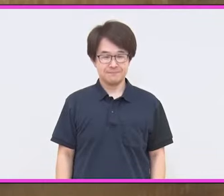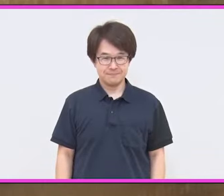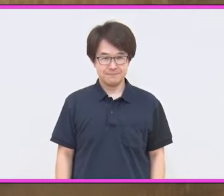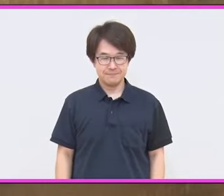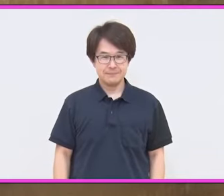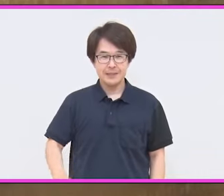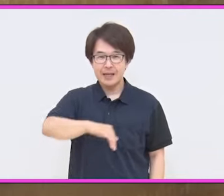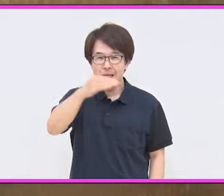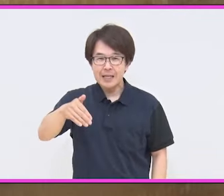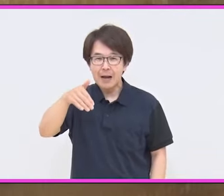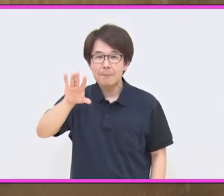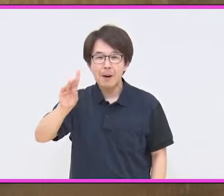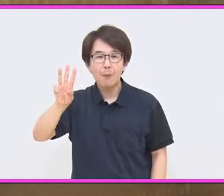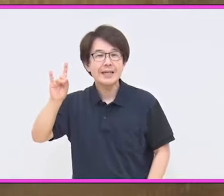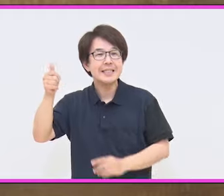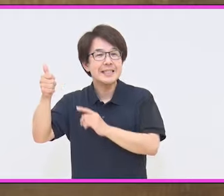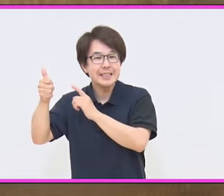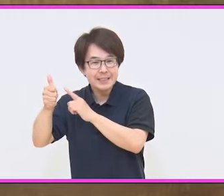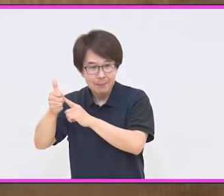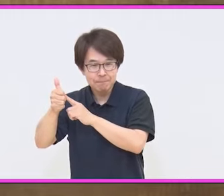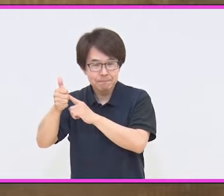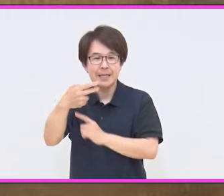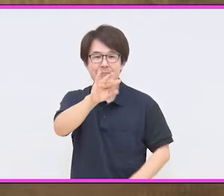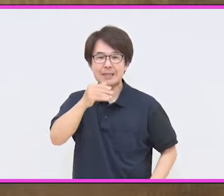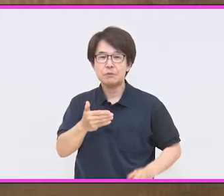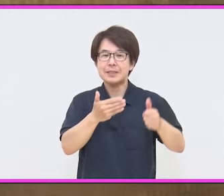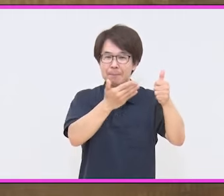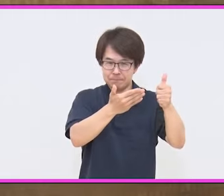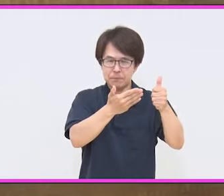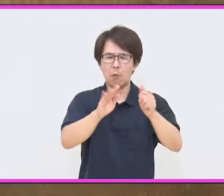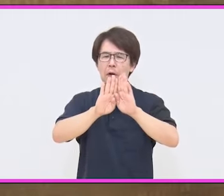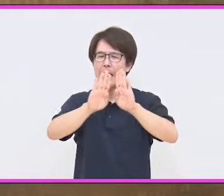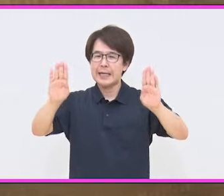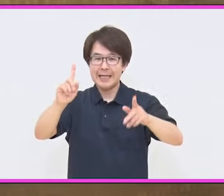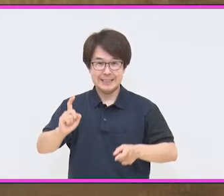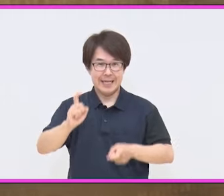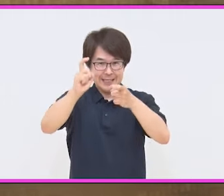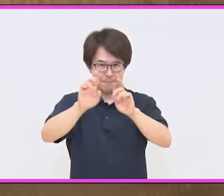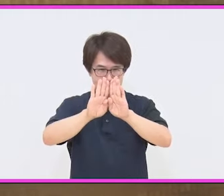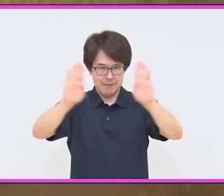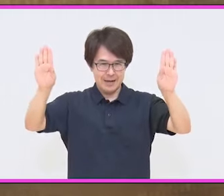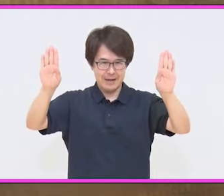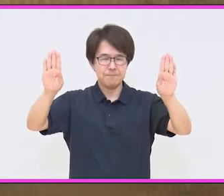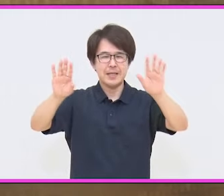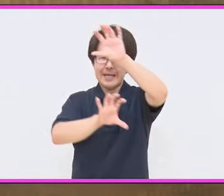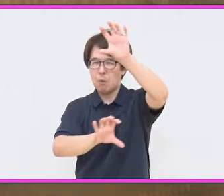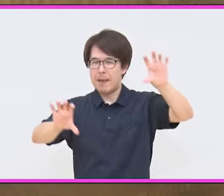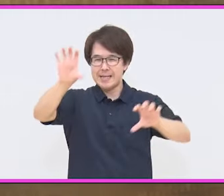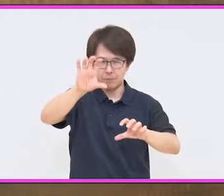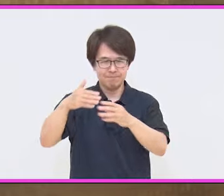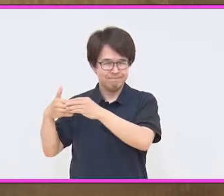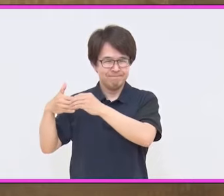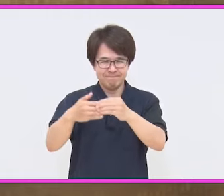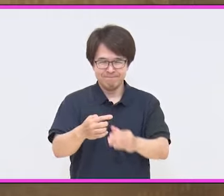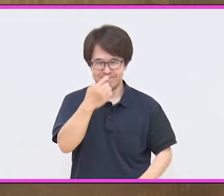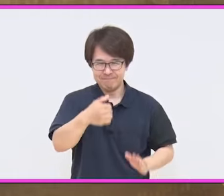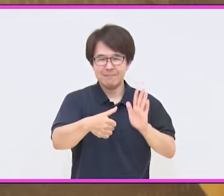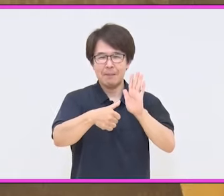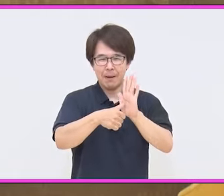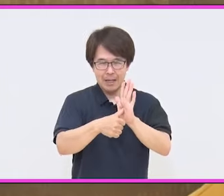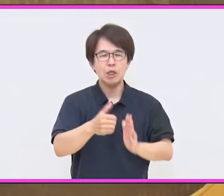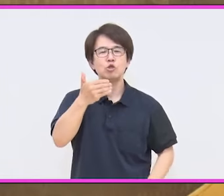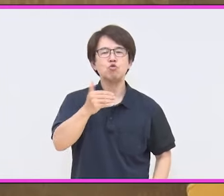山脇さん、ニックさんの開会宣言とともにスタートしましたザ・イノベーション。ファシリテーターを務めます久下舞子です。どうぞ